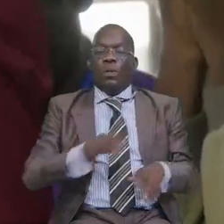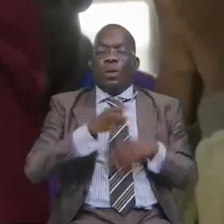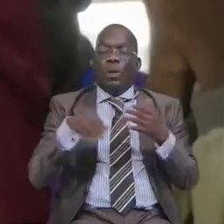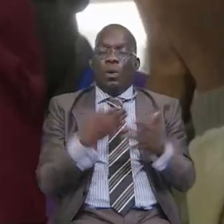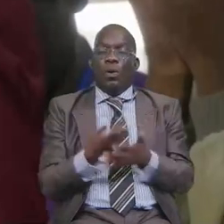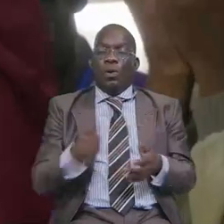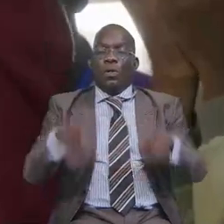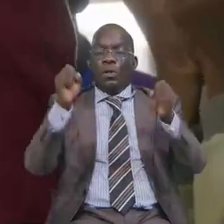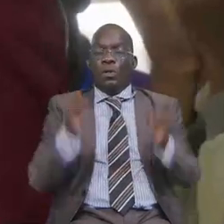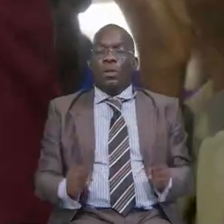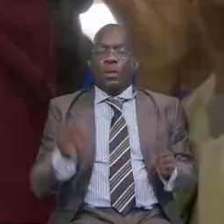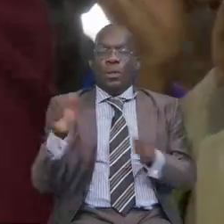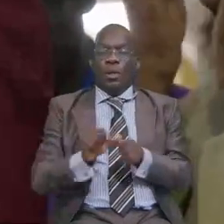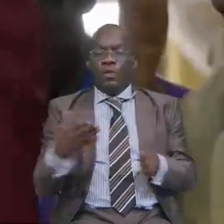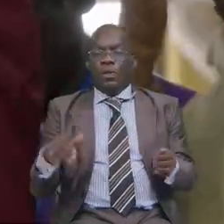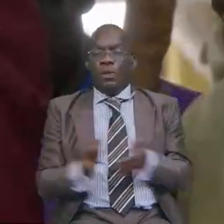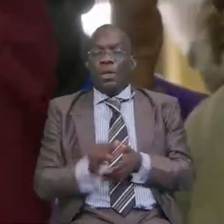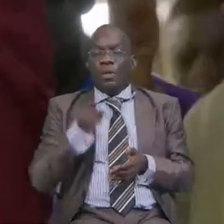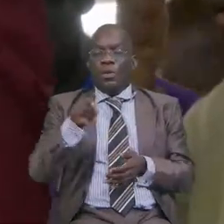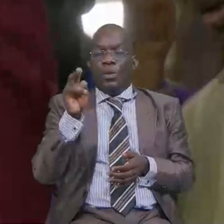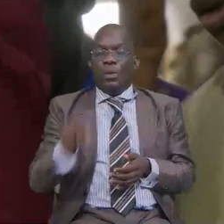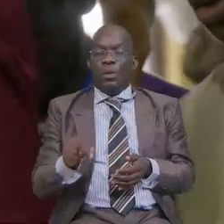force, tout ce dont tu as besoin.